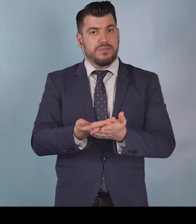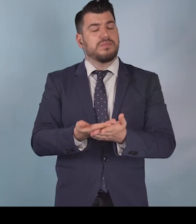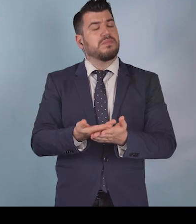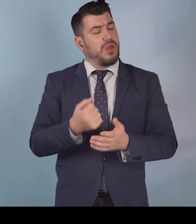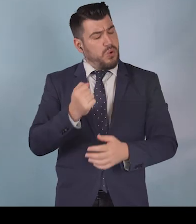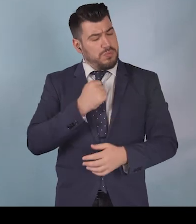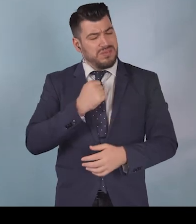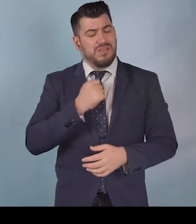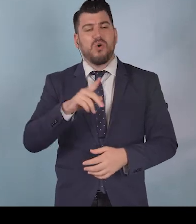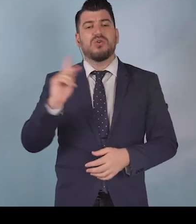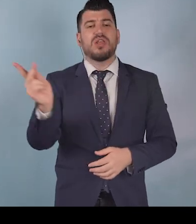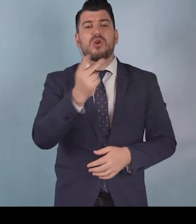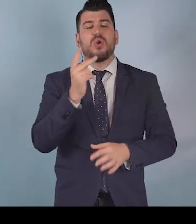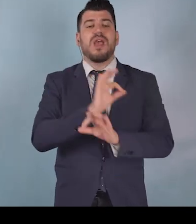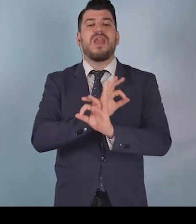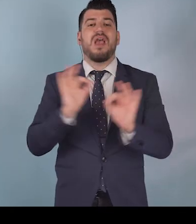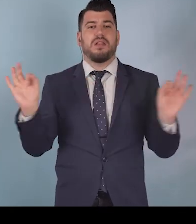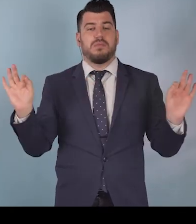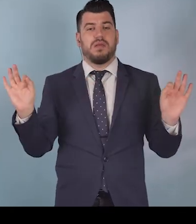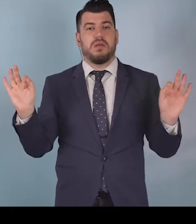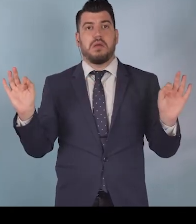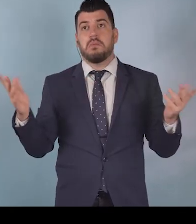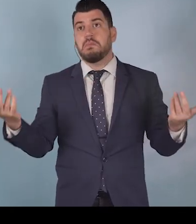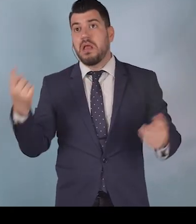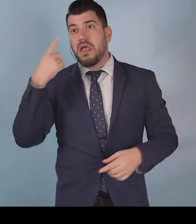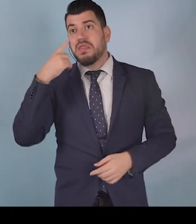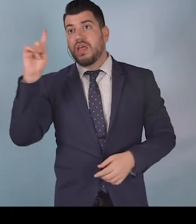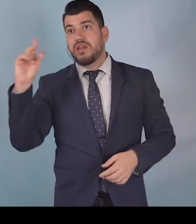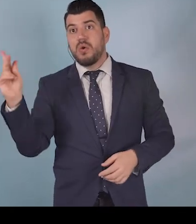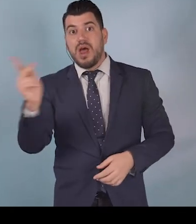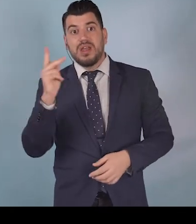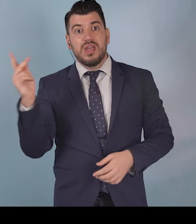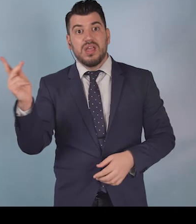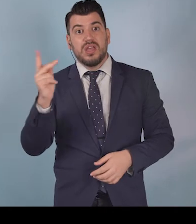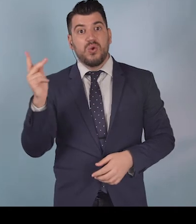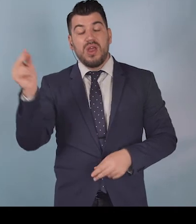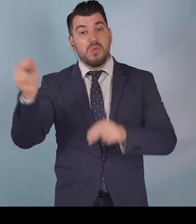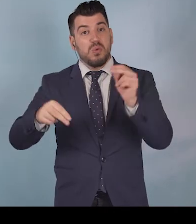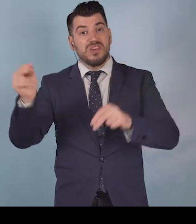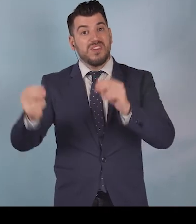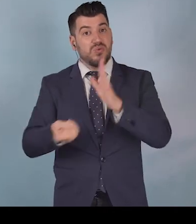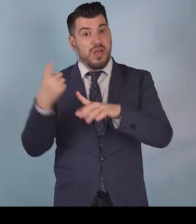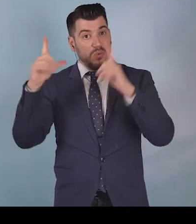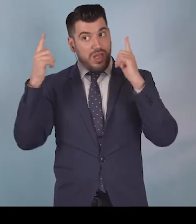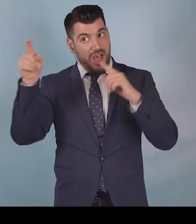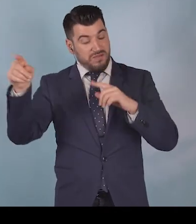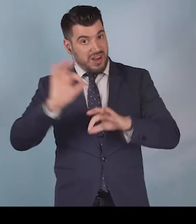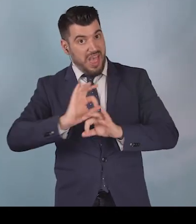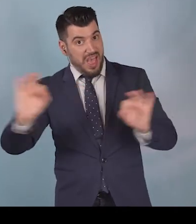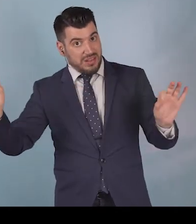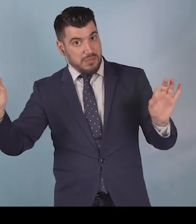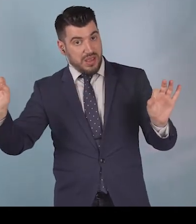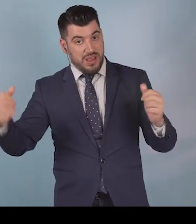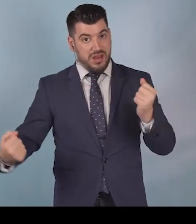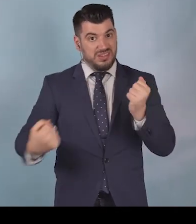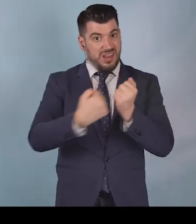επιτρέψετε να θεωρήσω ότι η κοινωνία είναι έτοιμη. Δεν ξέρω αν δεν είναι έτοιμη η κοινωνία των ανθρώπων εκείνων που ψηφίζουν Νέα Δημοκρατία.